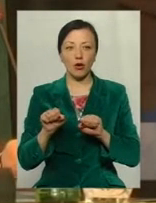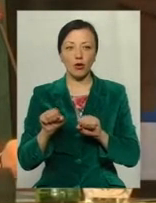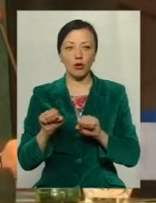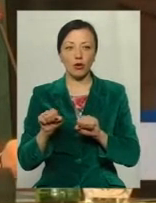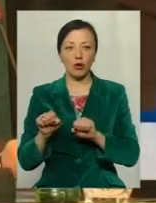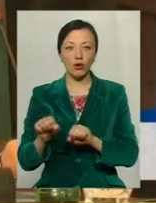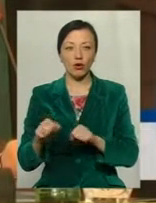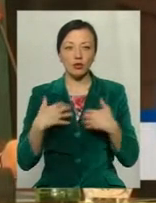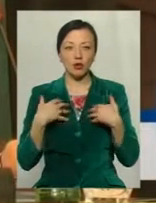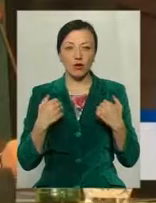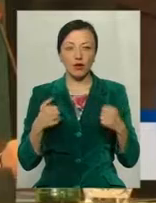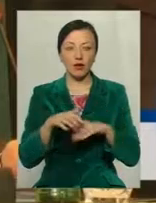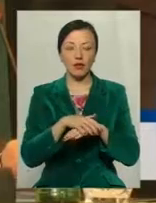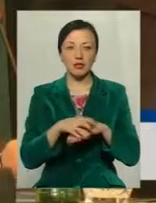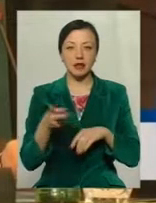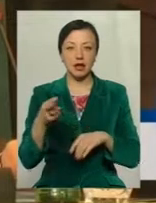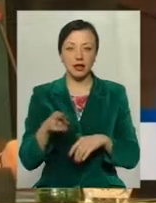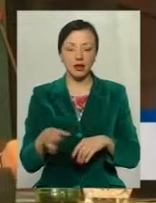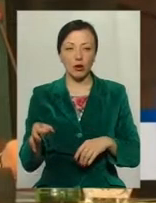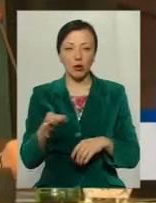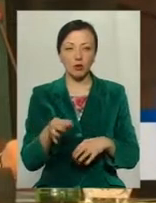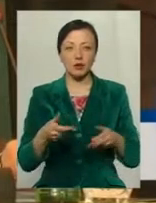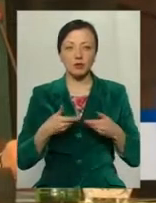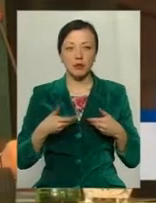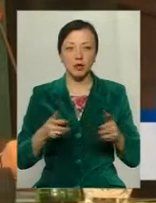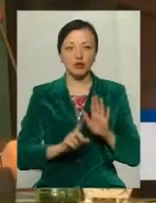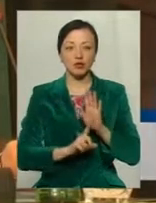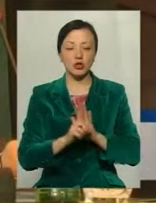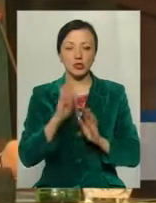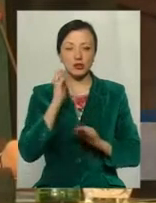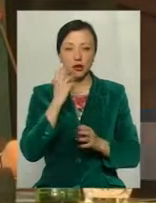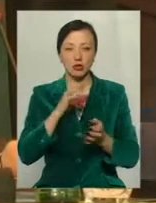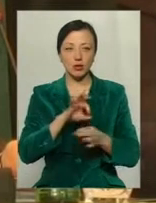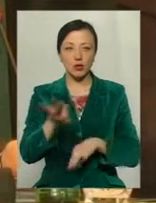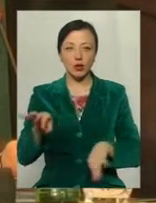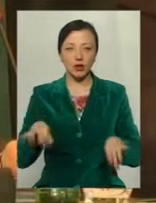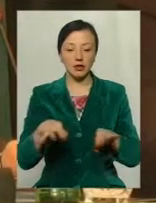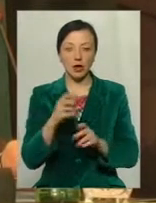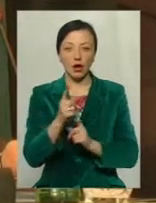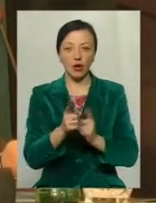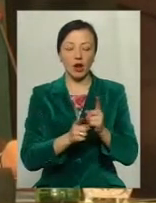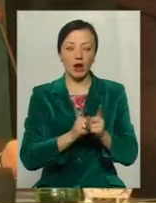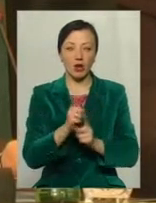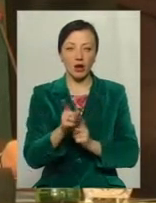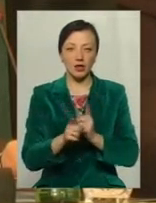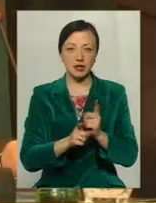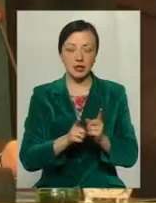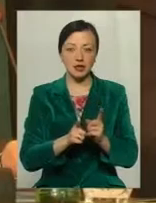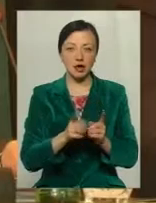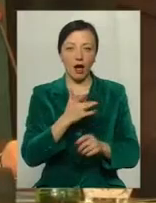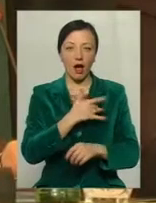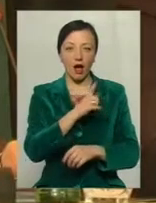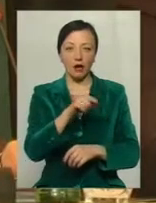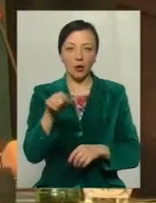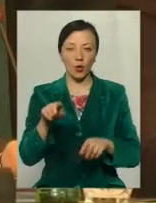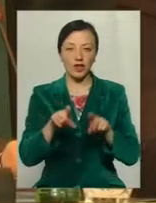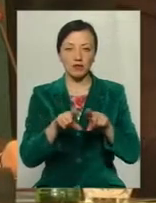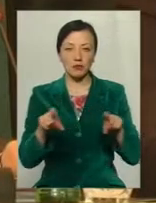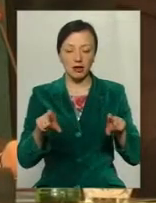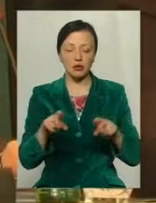будівництво закладів медицини третинного рівня. Такий пріоритет задекларувала виконавча гілка влади області. У цьому